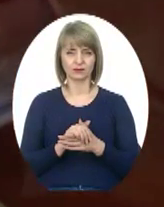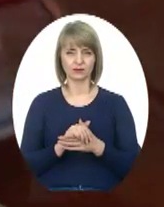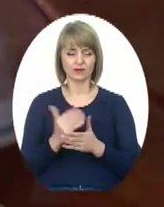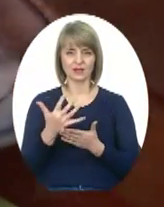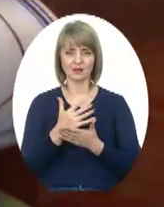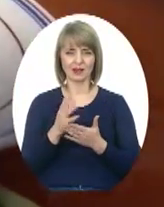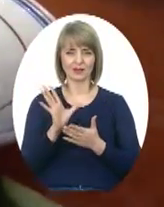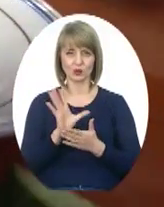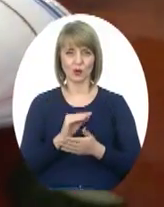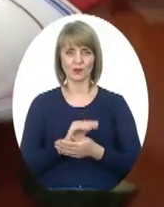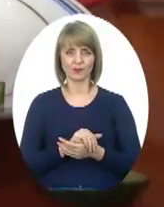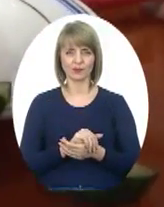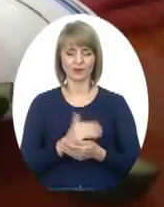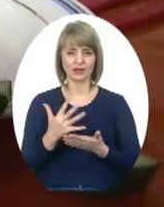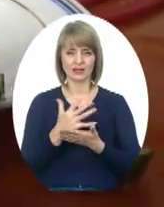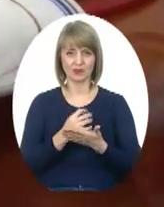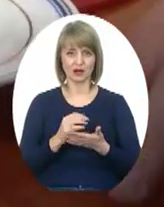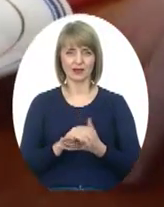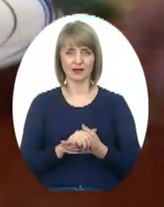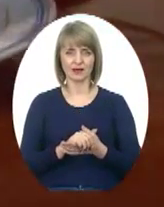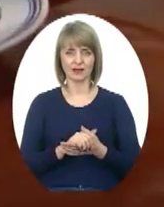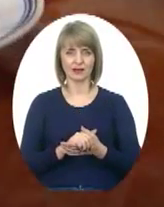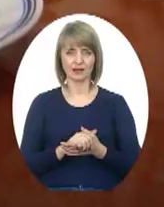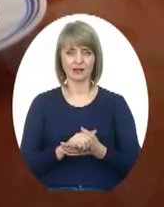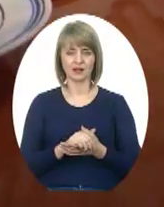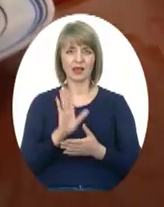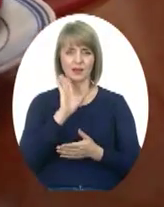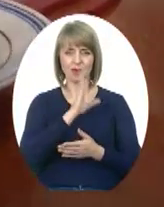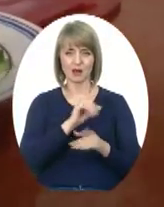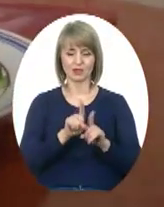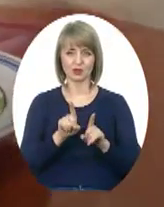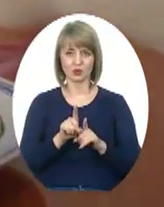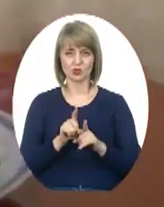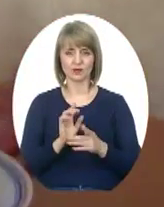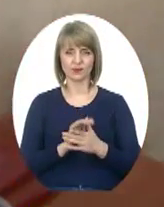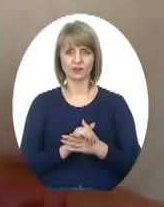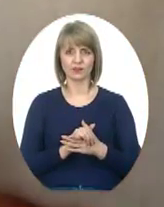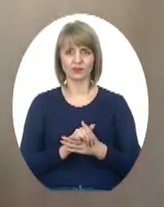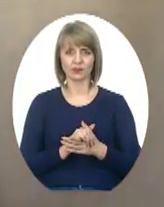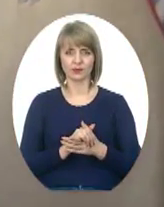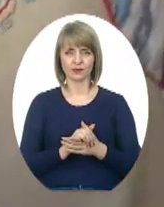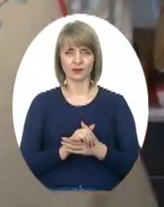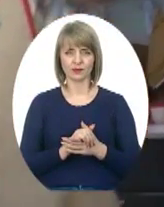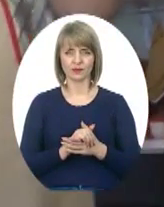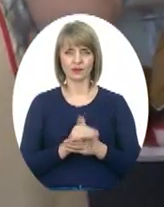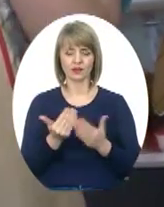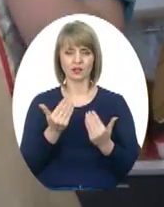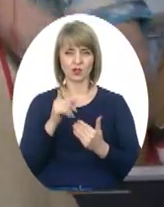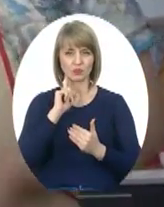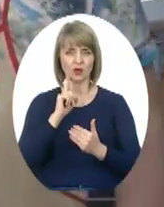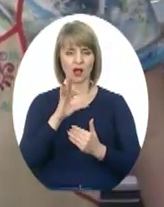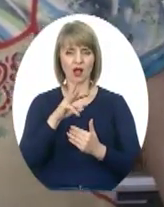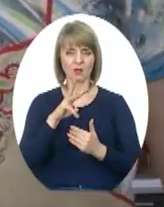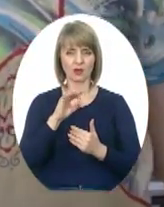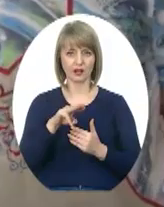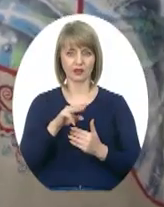Угу, собирай все. Собирай, собирай. И мамины тоже. Так. Сейчас,